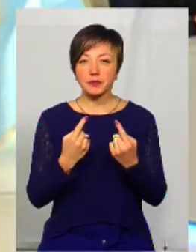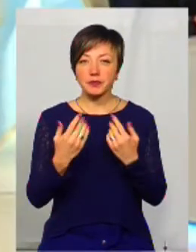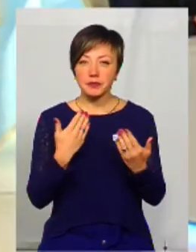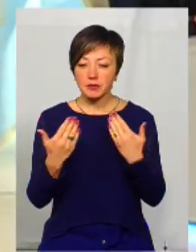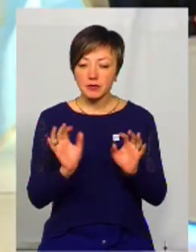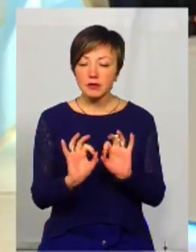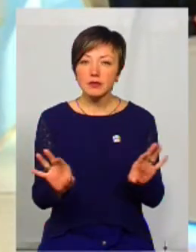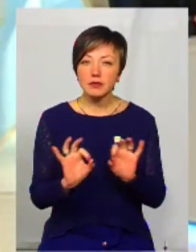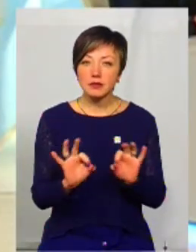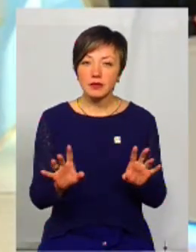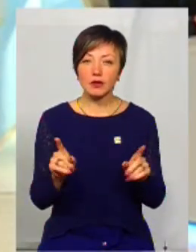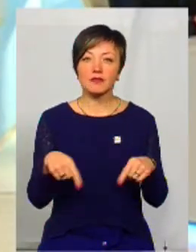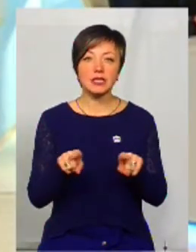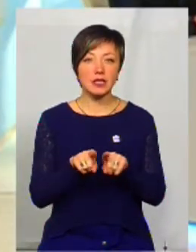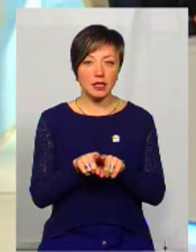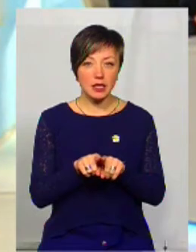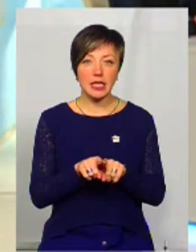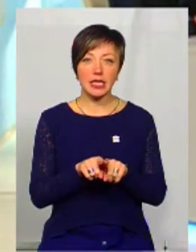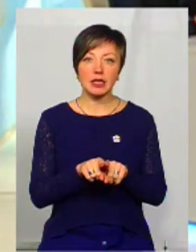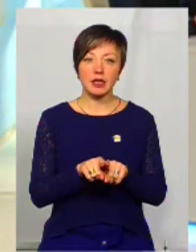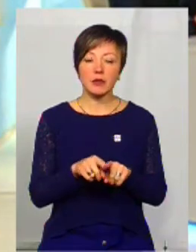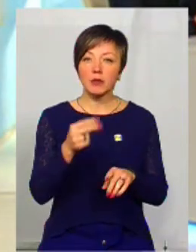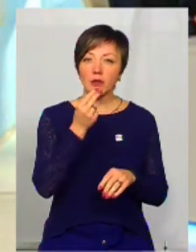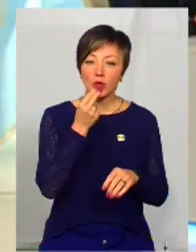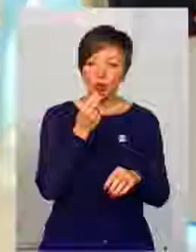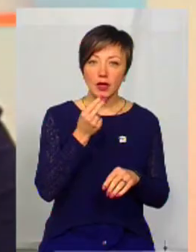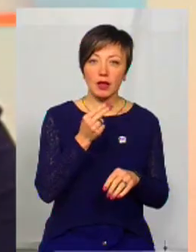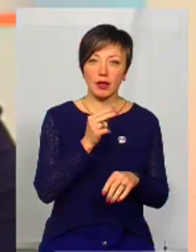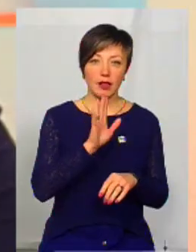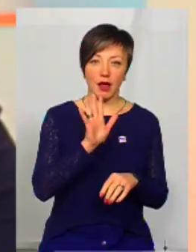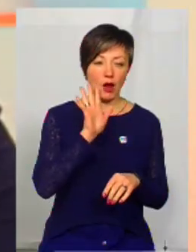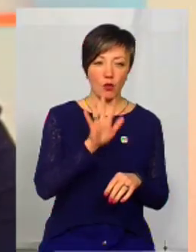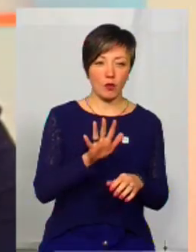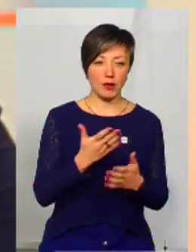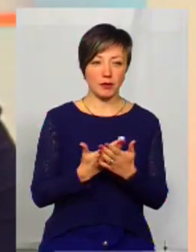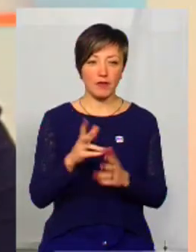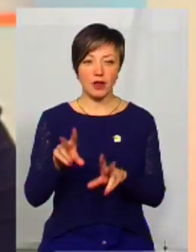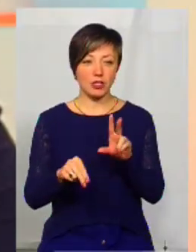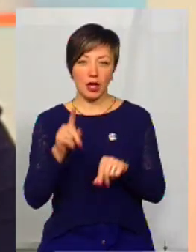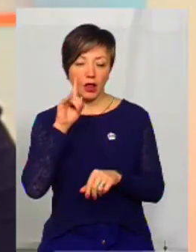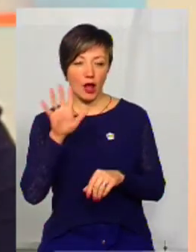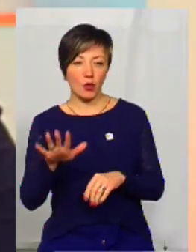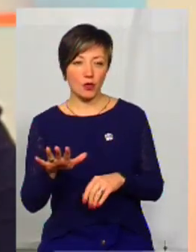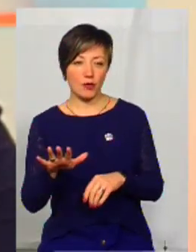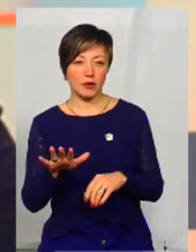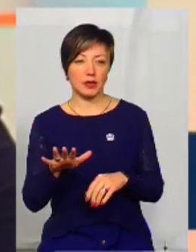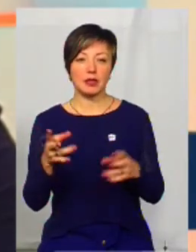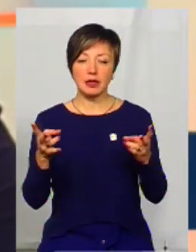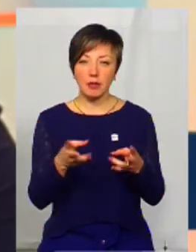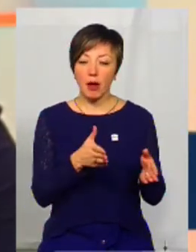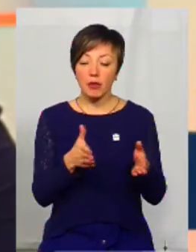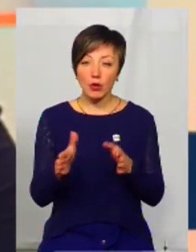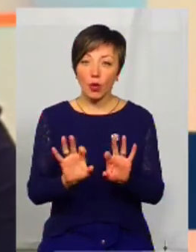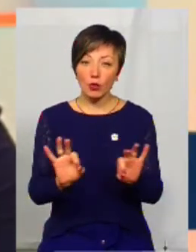бесіду дітям, пояснити. Тому що все-таки і ті продукти, які вони не люблять, або вважають, що вони їх не люблять, то для цього треба